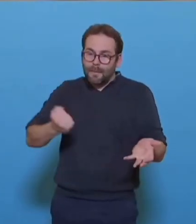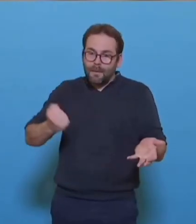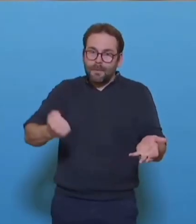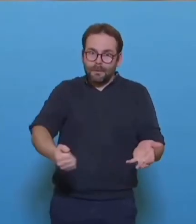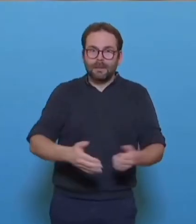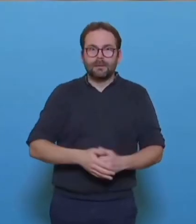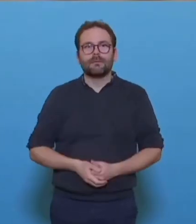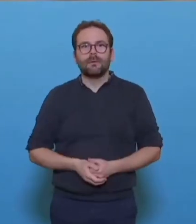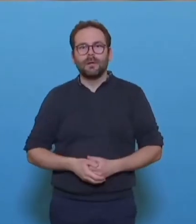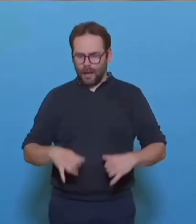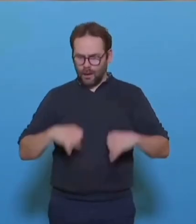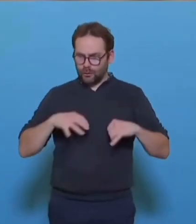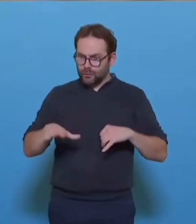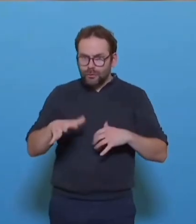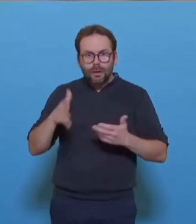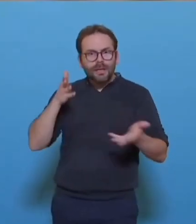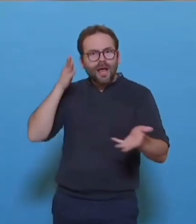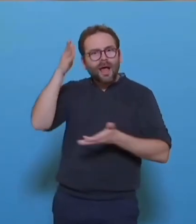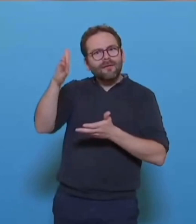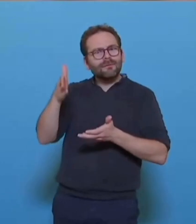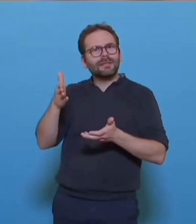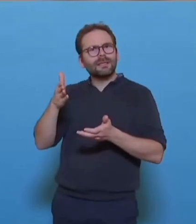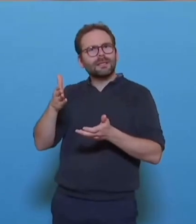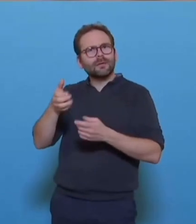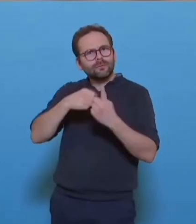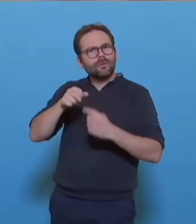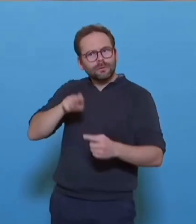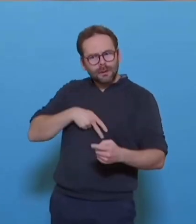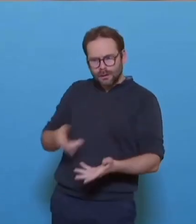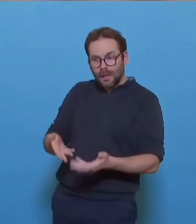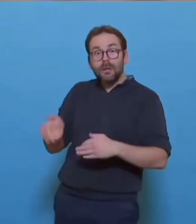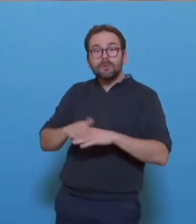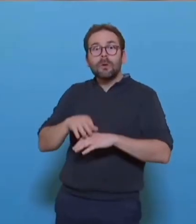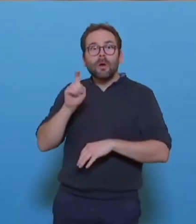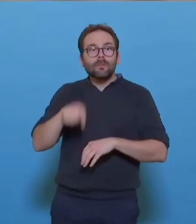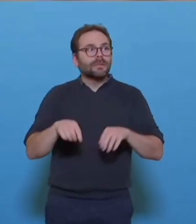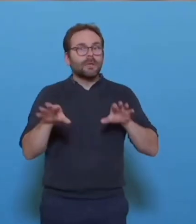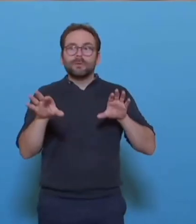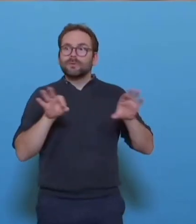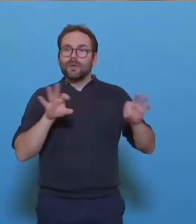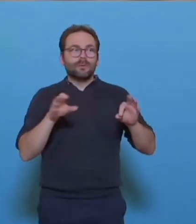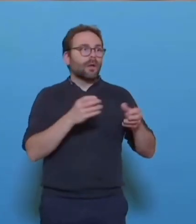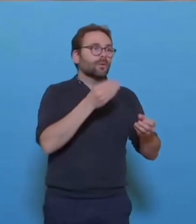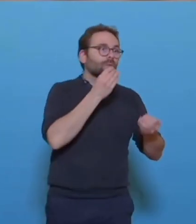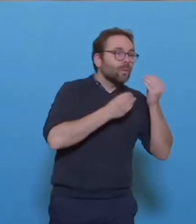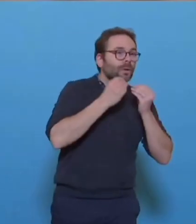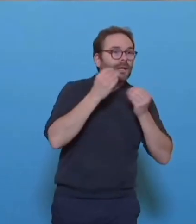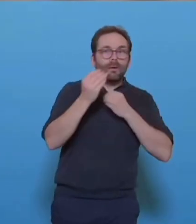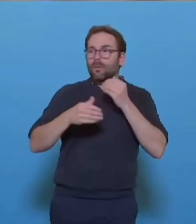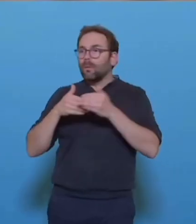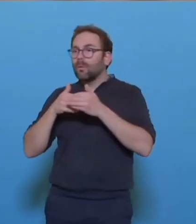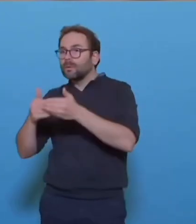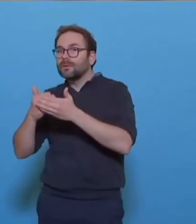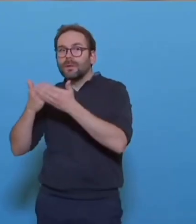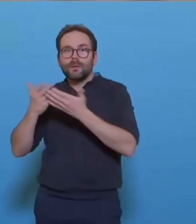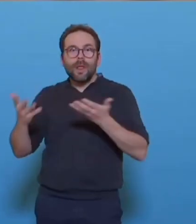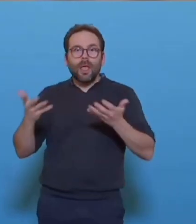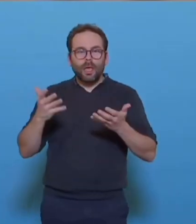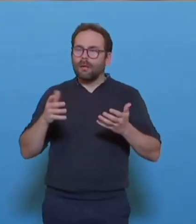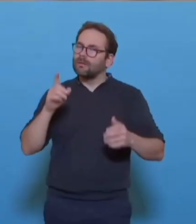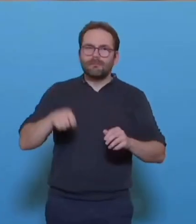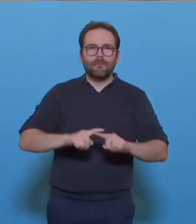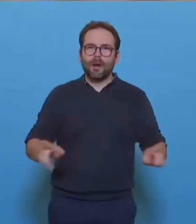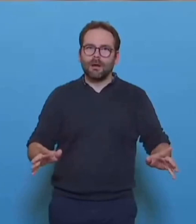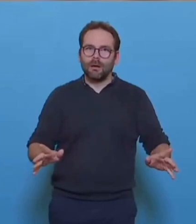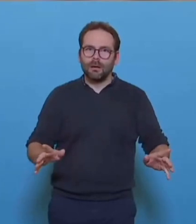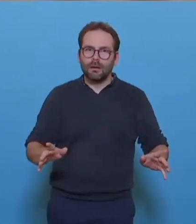qui représentent l'avenir de notre société, ne devraient pas avoir à choisir entre se nourrir et poursuivre leurs études. Ces